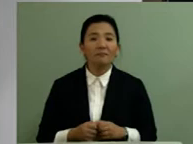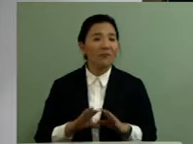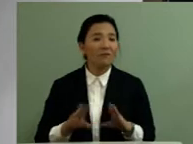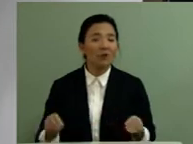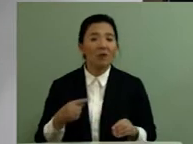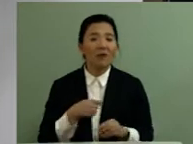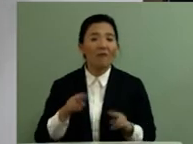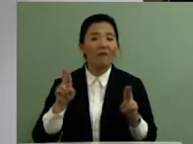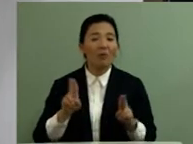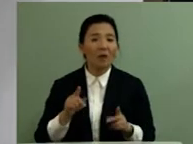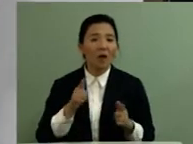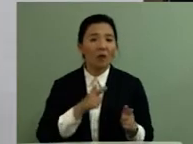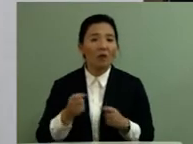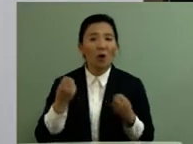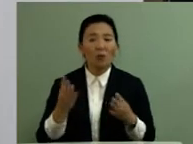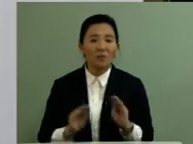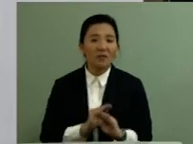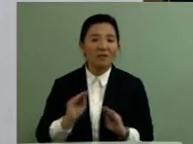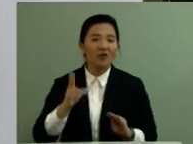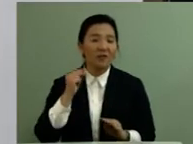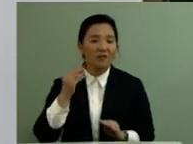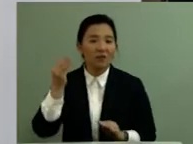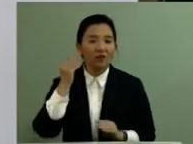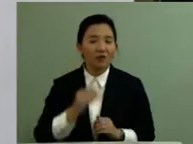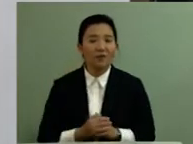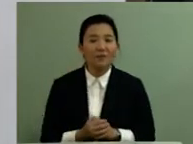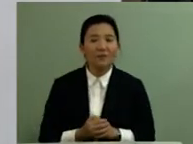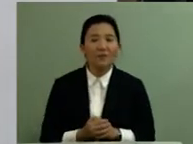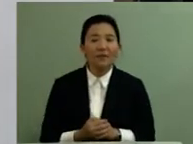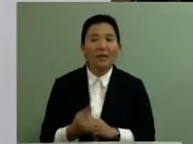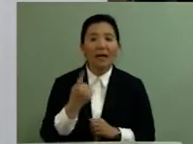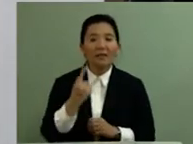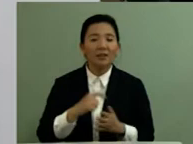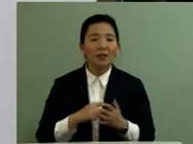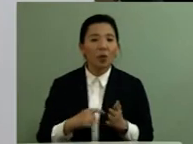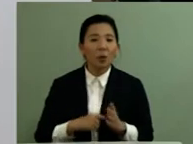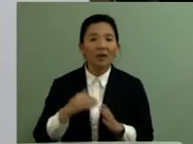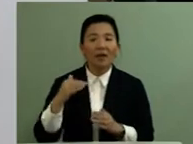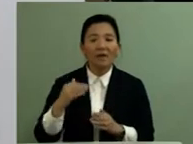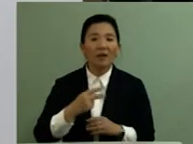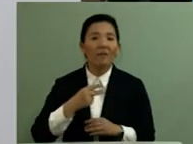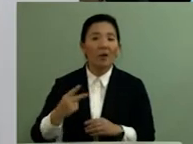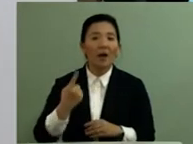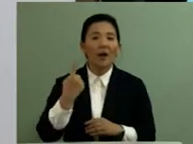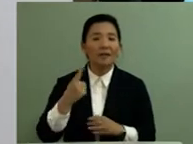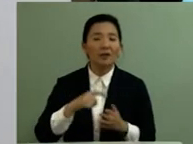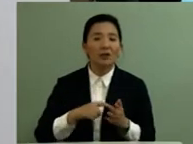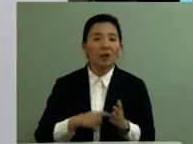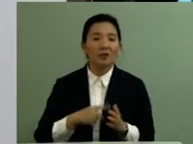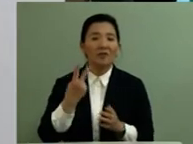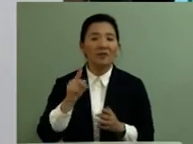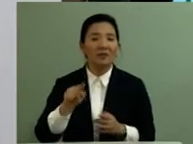нам формула готова, мы просто подставляем числовые значения. 1 деленное на f равно 1 деленное